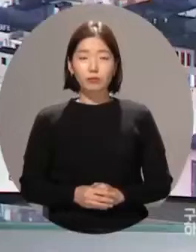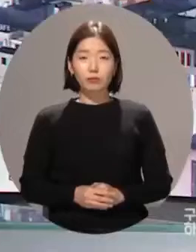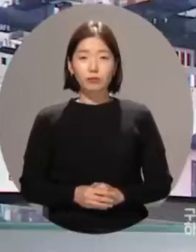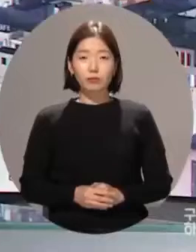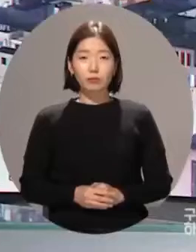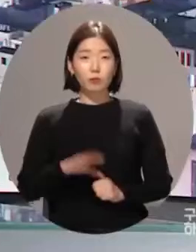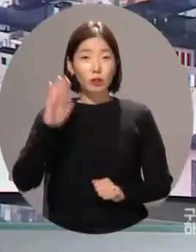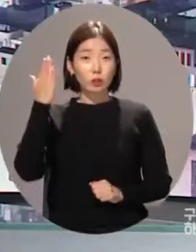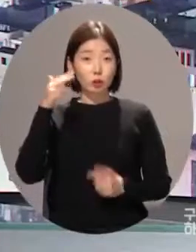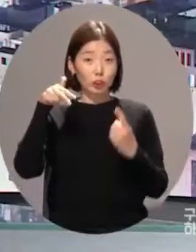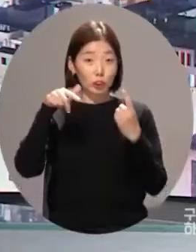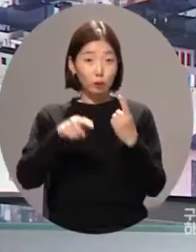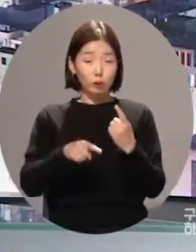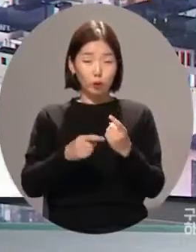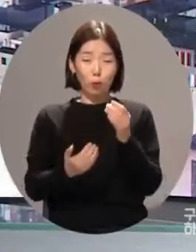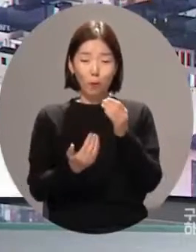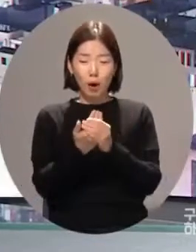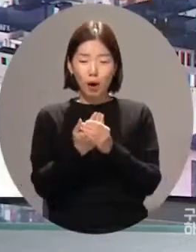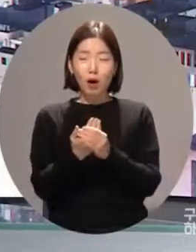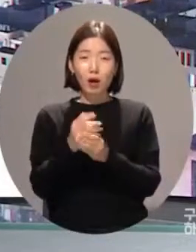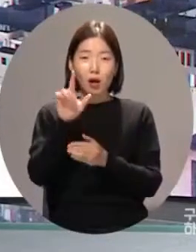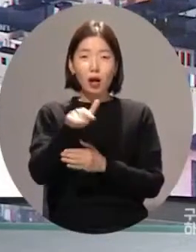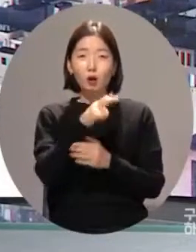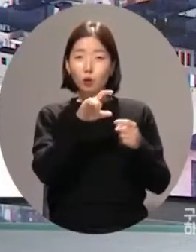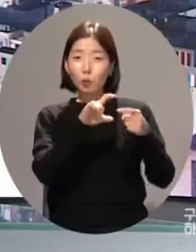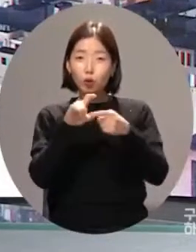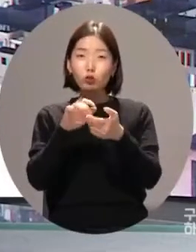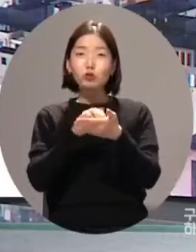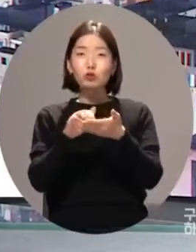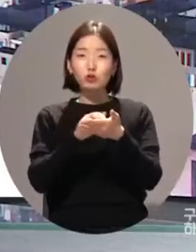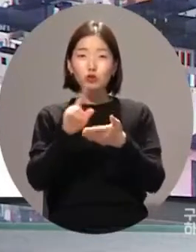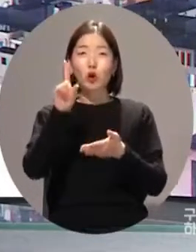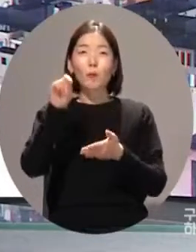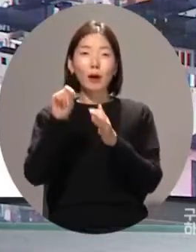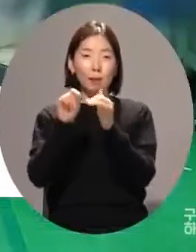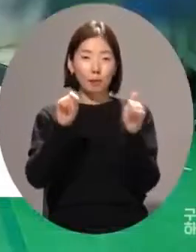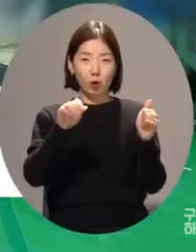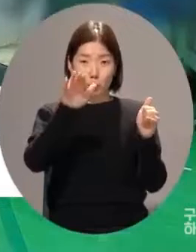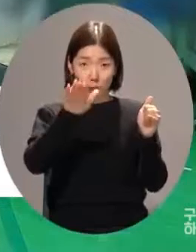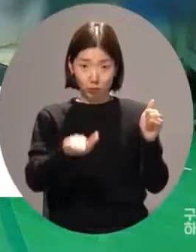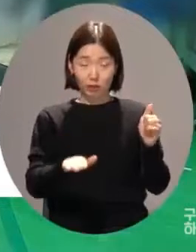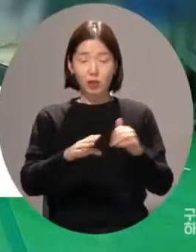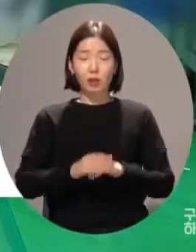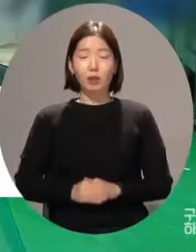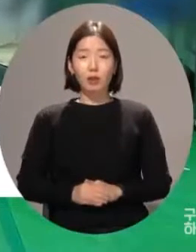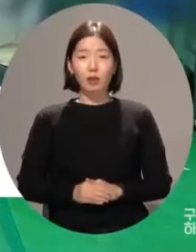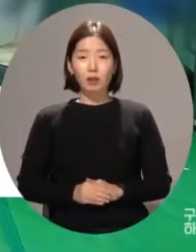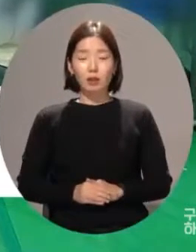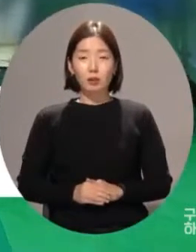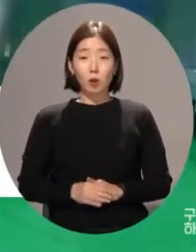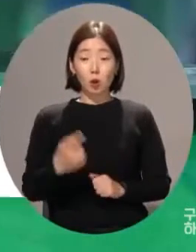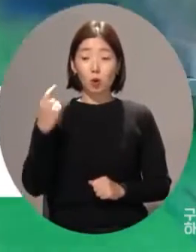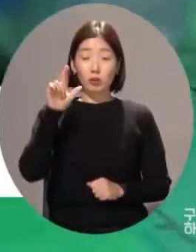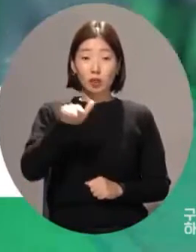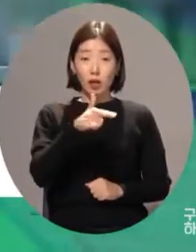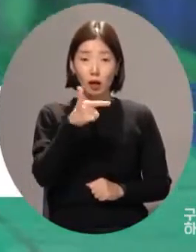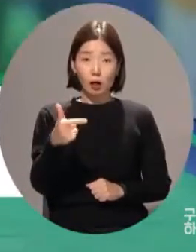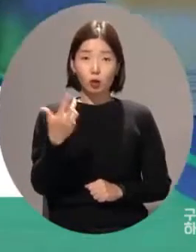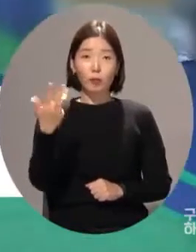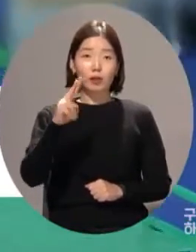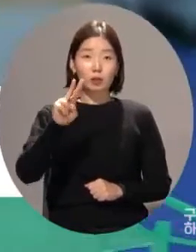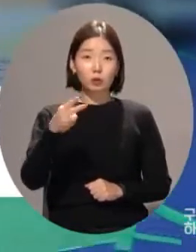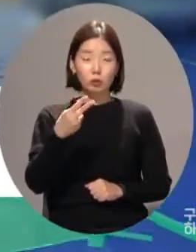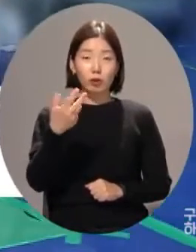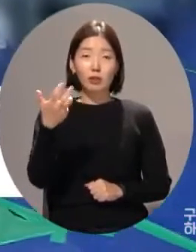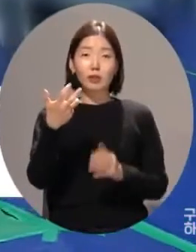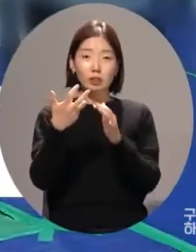최근 1주간 발생한 돈에 코나 일고 1일 평균 확신 자수가 만 명 때 아래로 내려왔습니다 어제 하루 돈에서 8200